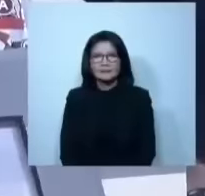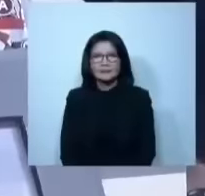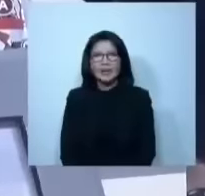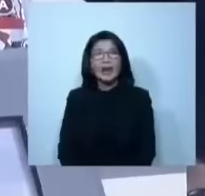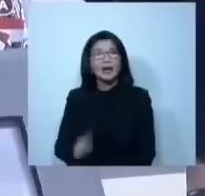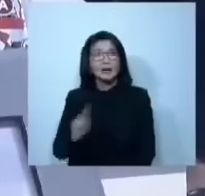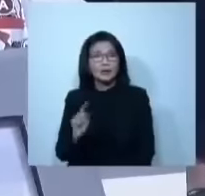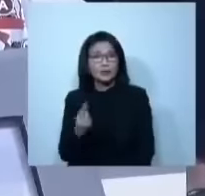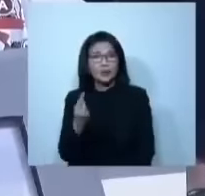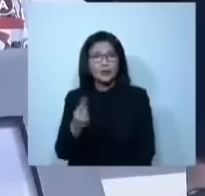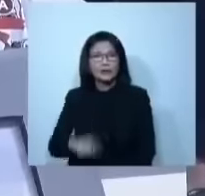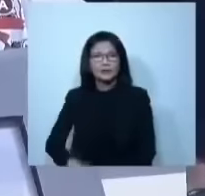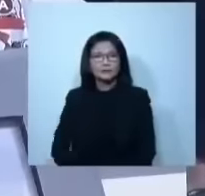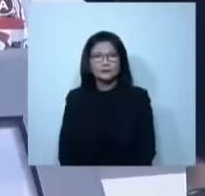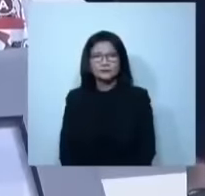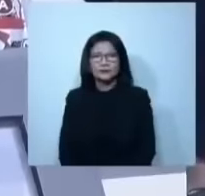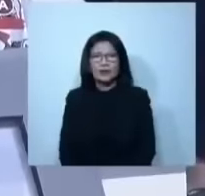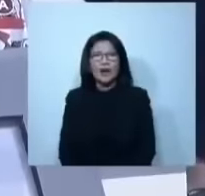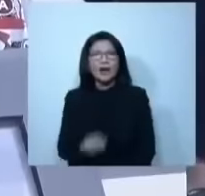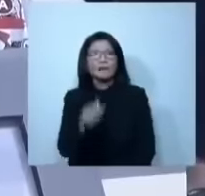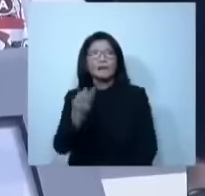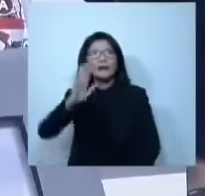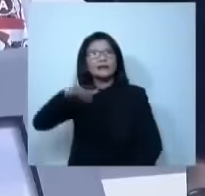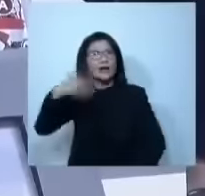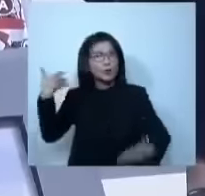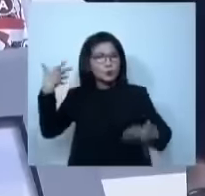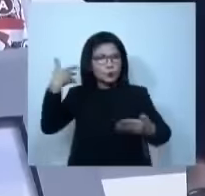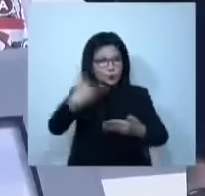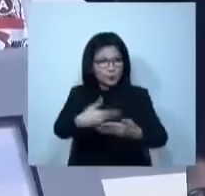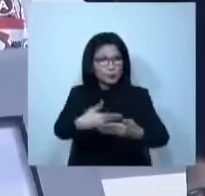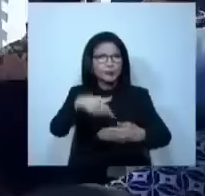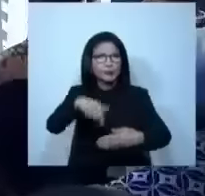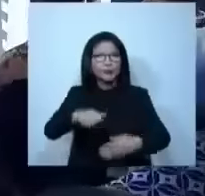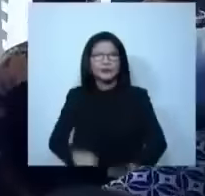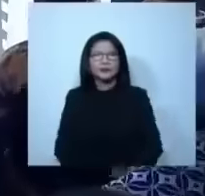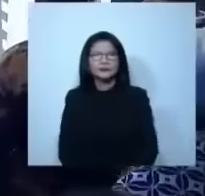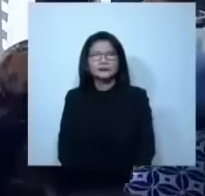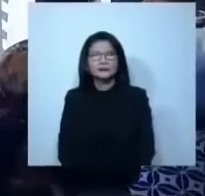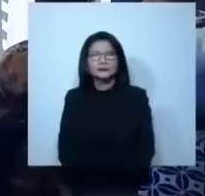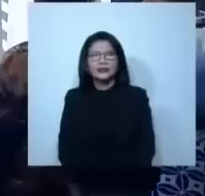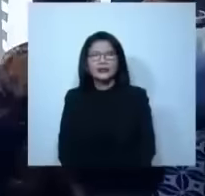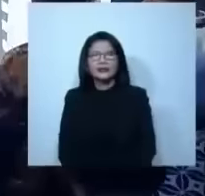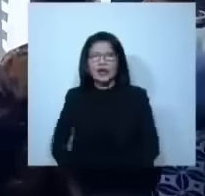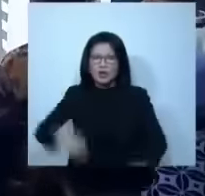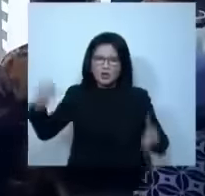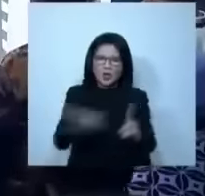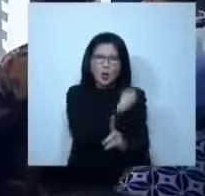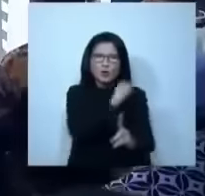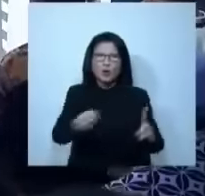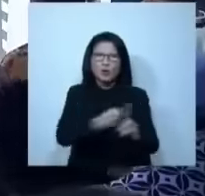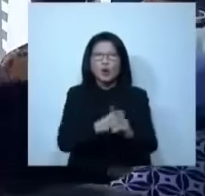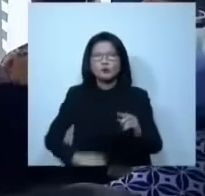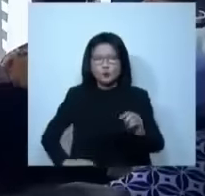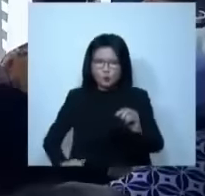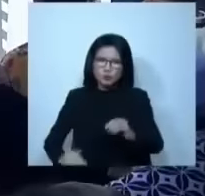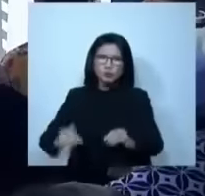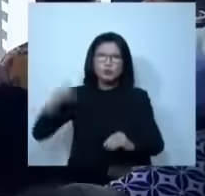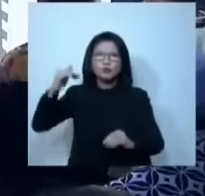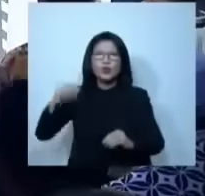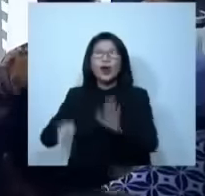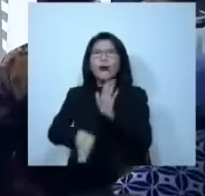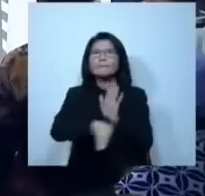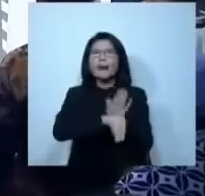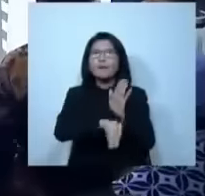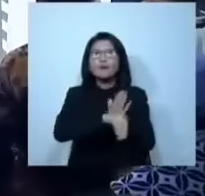Kita mulai. Beberapa tahun terakhir, tren kekerasan meningkat di Papua.